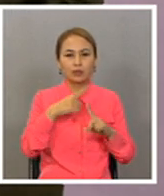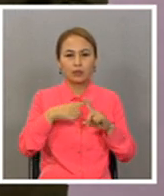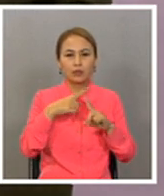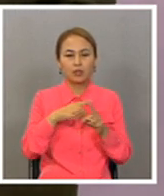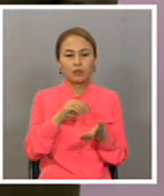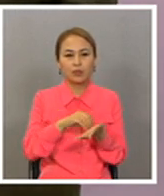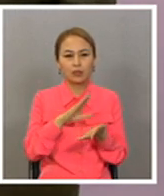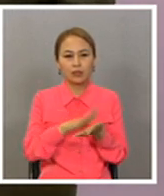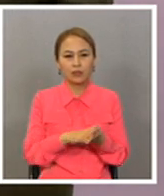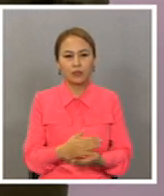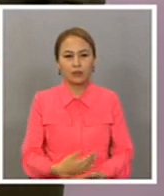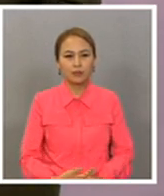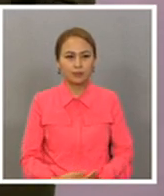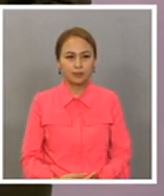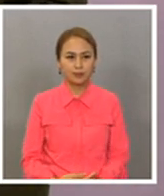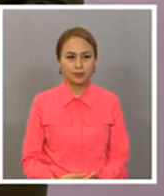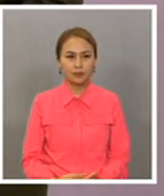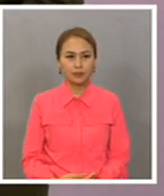белгілеп аламыз.